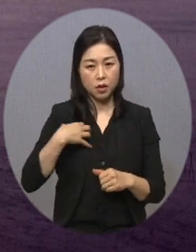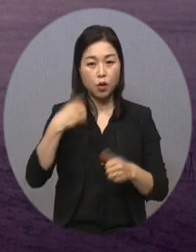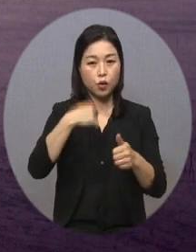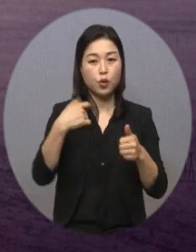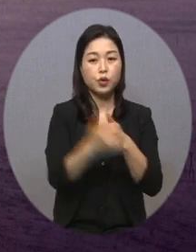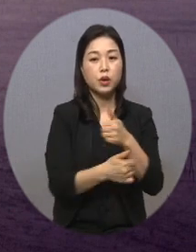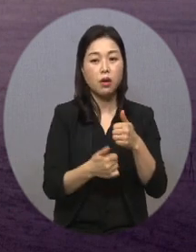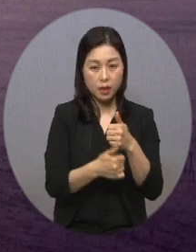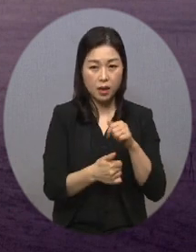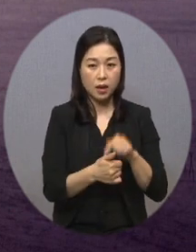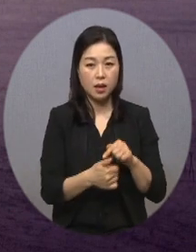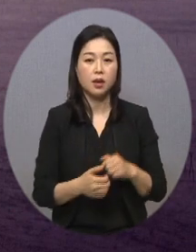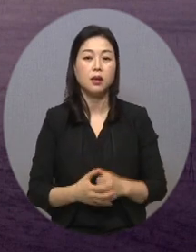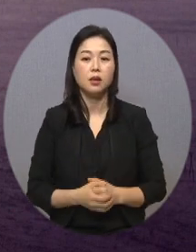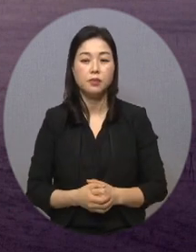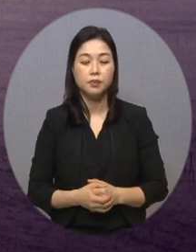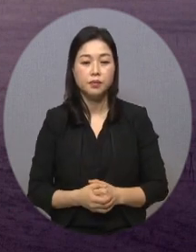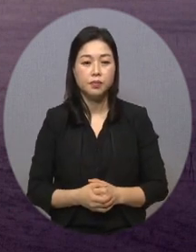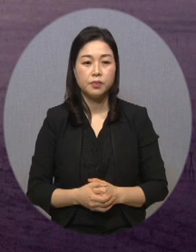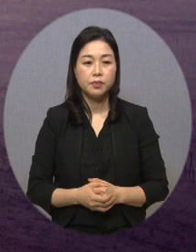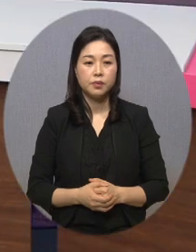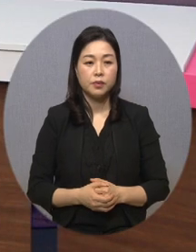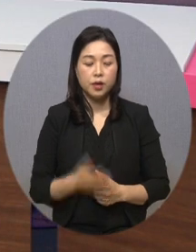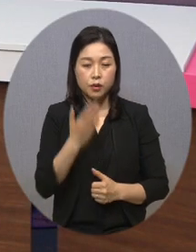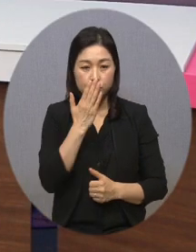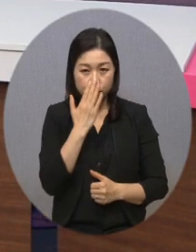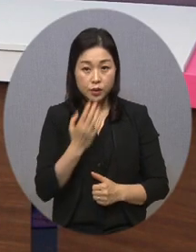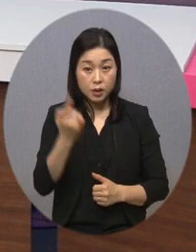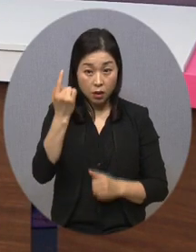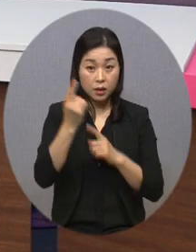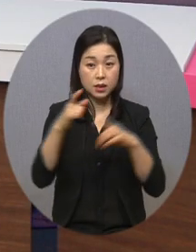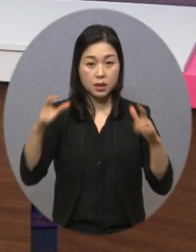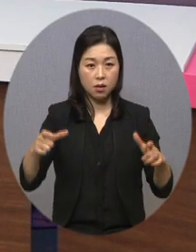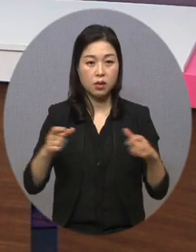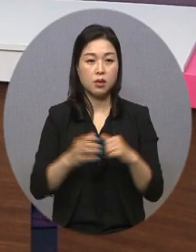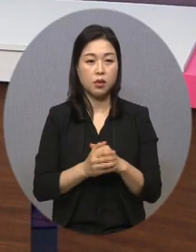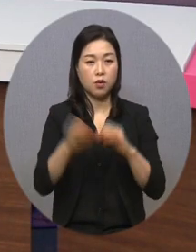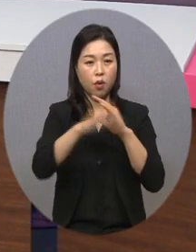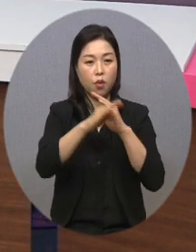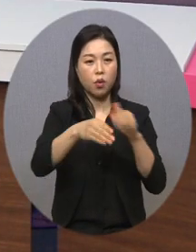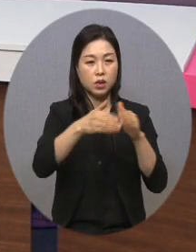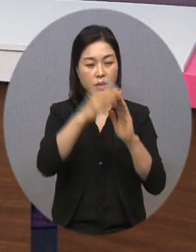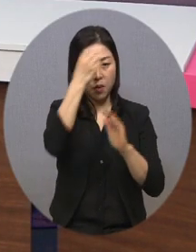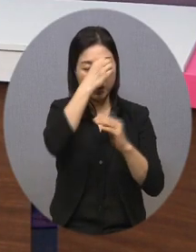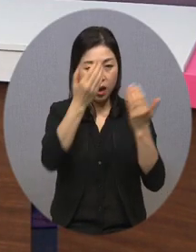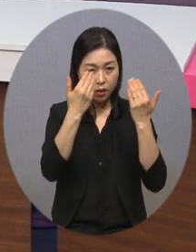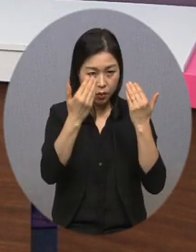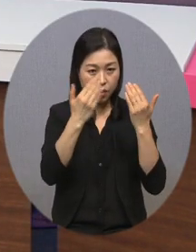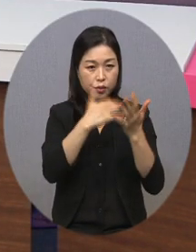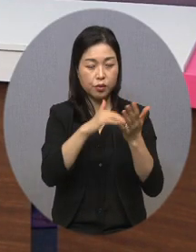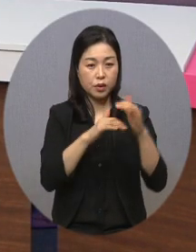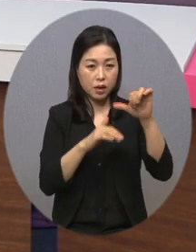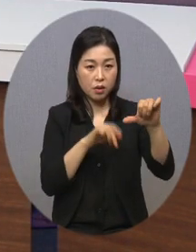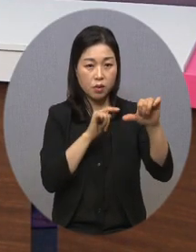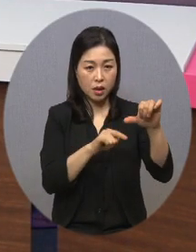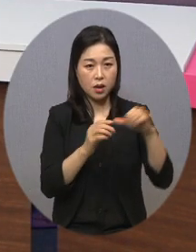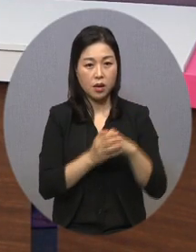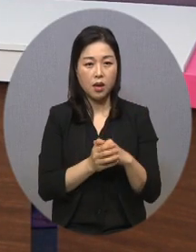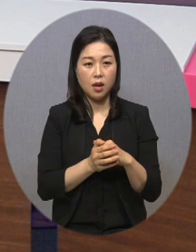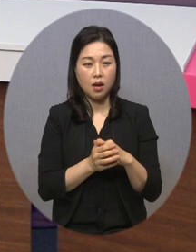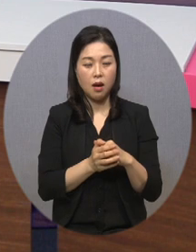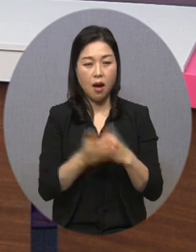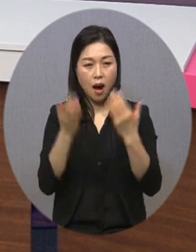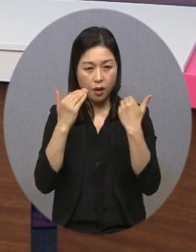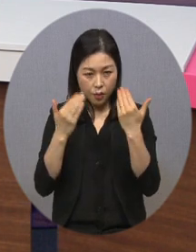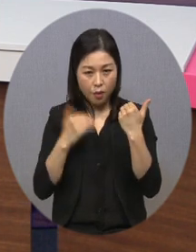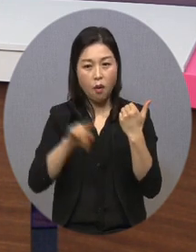그런데 사실은 순천 지역의 경우에는 공립고등학교 5개에서 등하교 통학버스를 전면